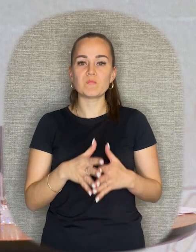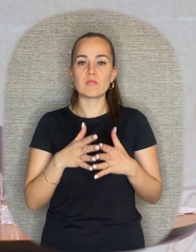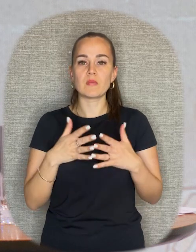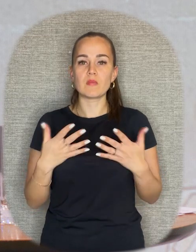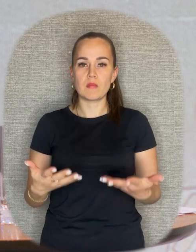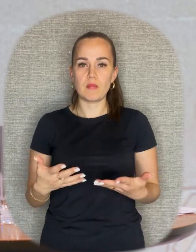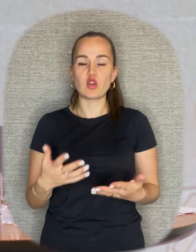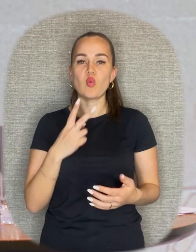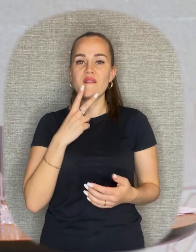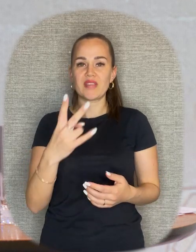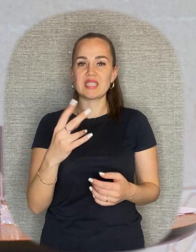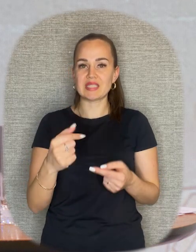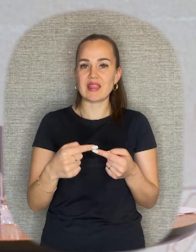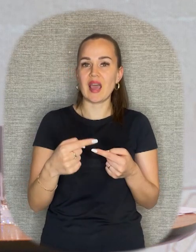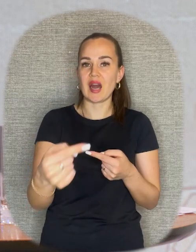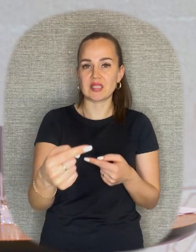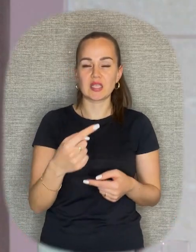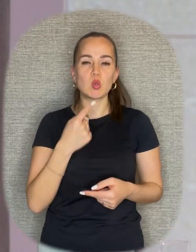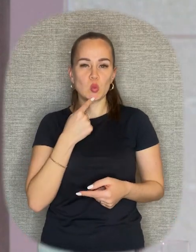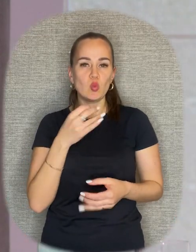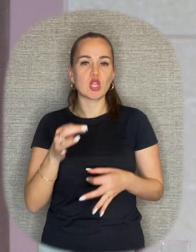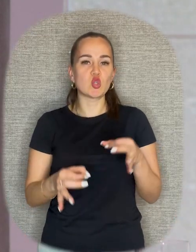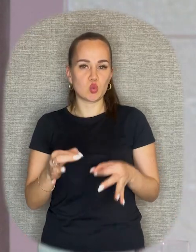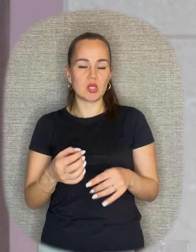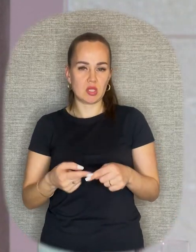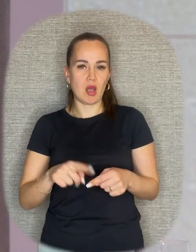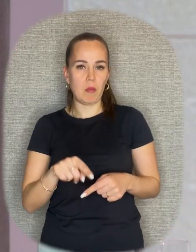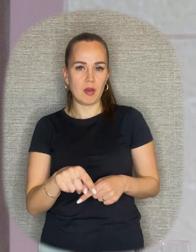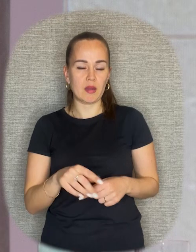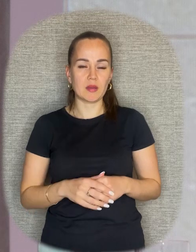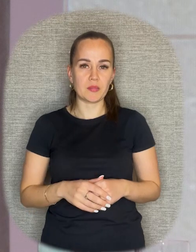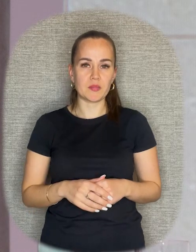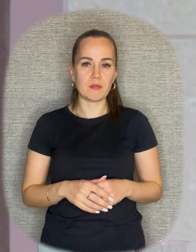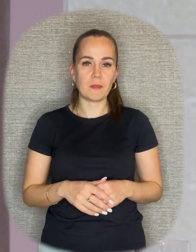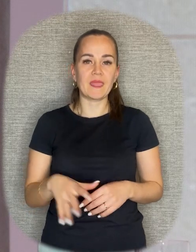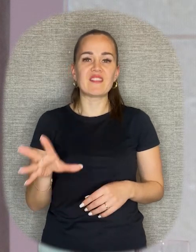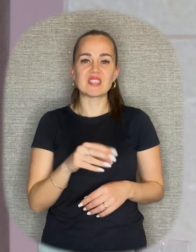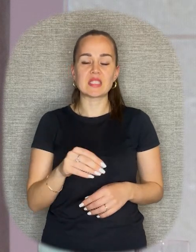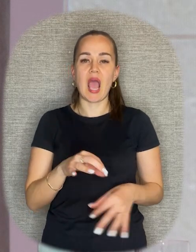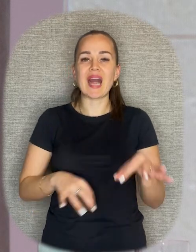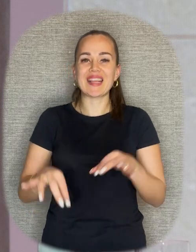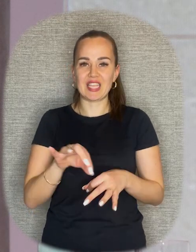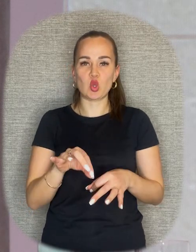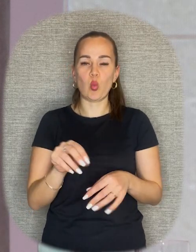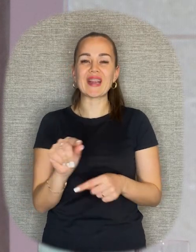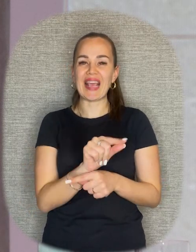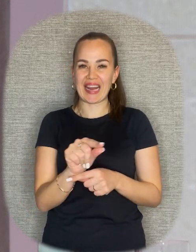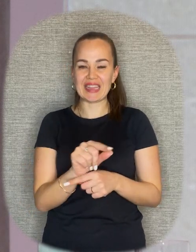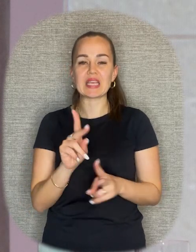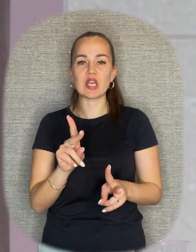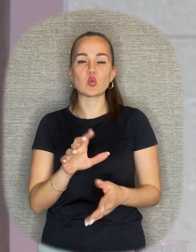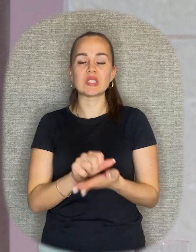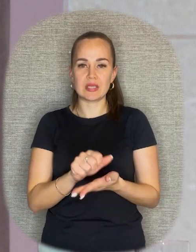затрудняюсь ответить поскольку конечно большое видится на расстоянии сейчас так сложно судить об этом что Даже те